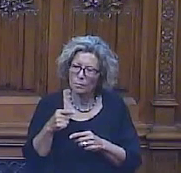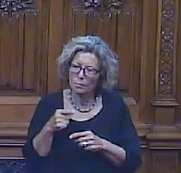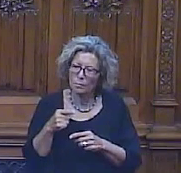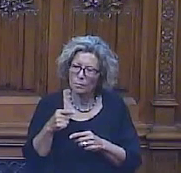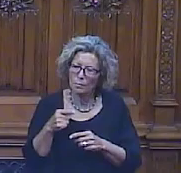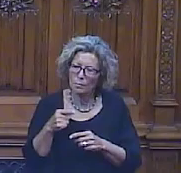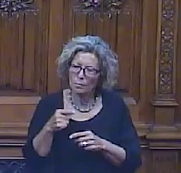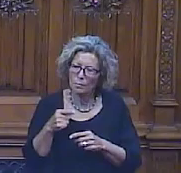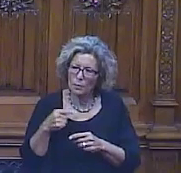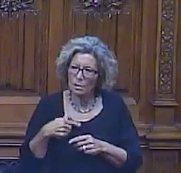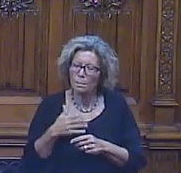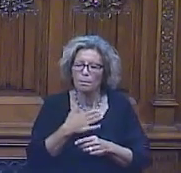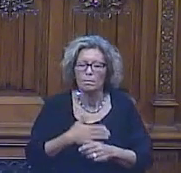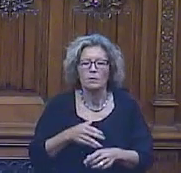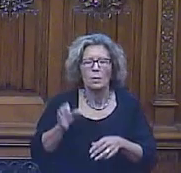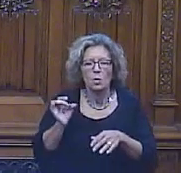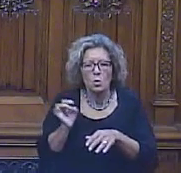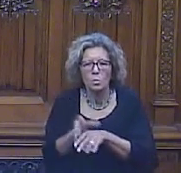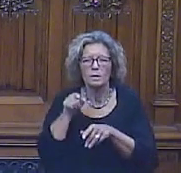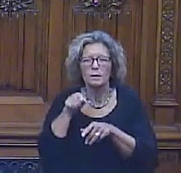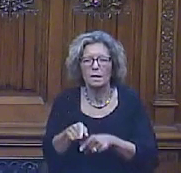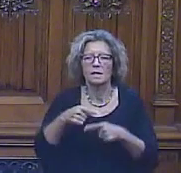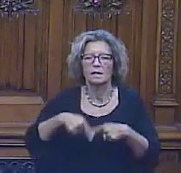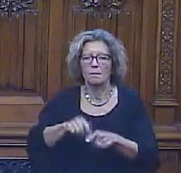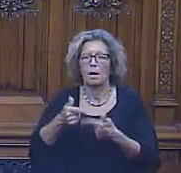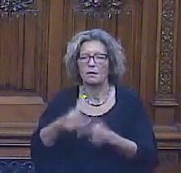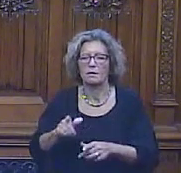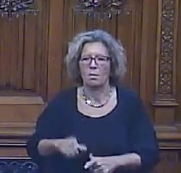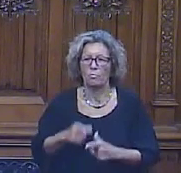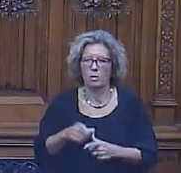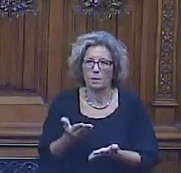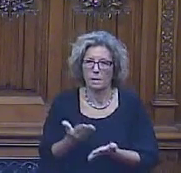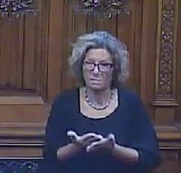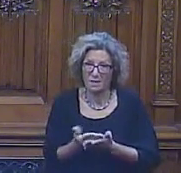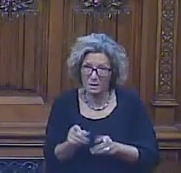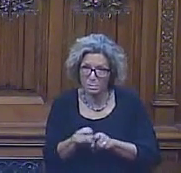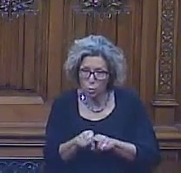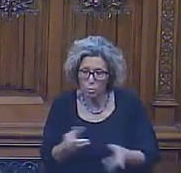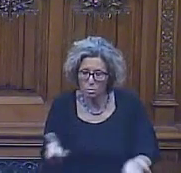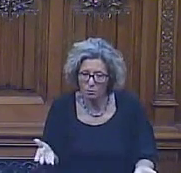wirklich glücklich bin, in so einem Land zu leben. Was heißt das konkret?